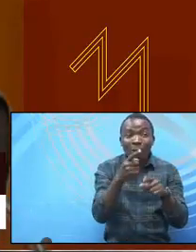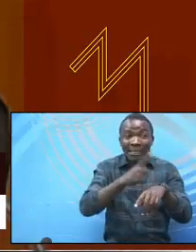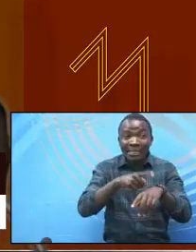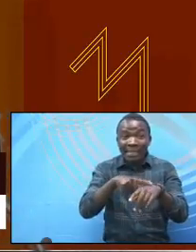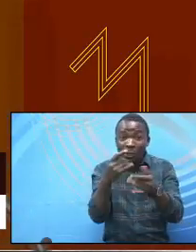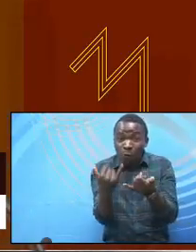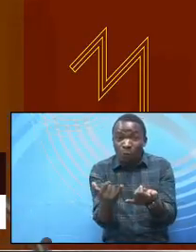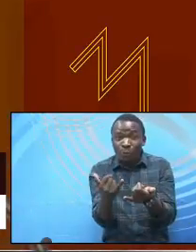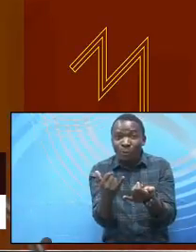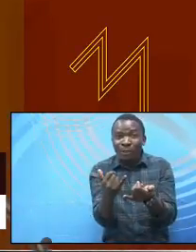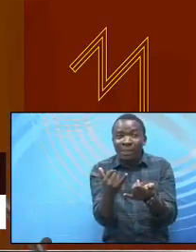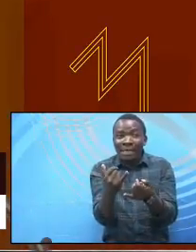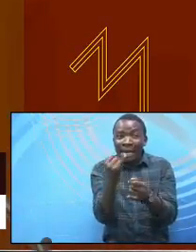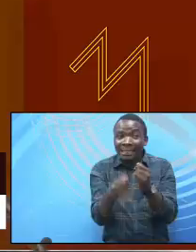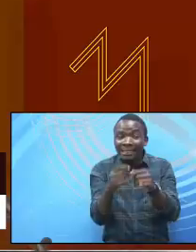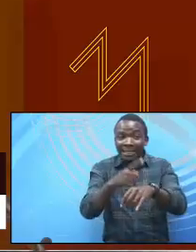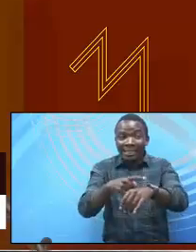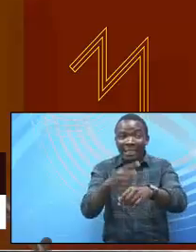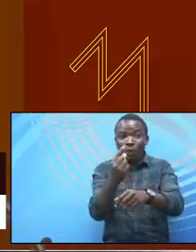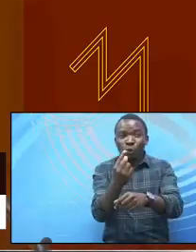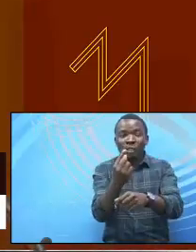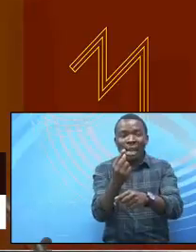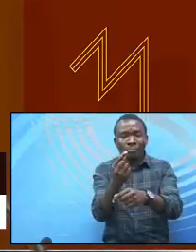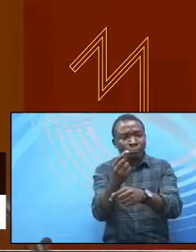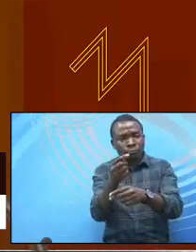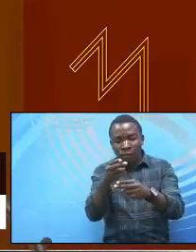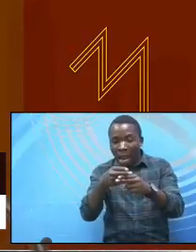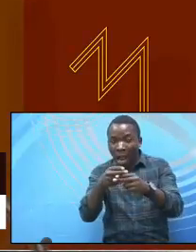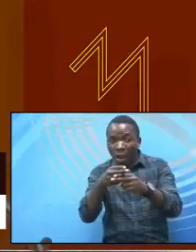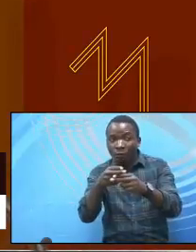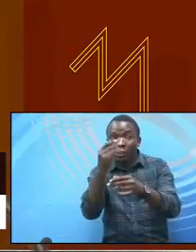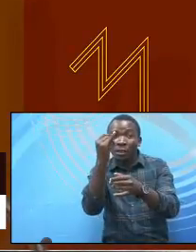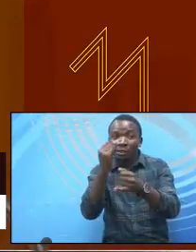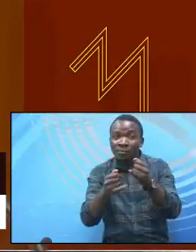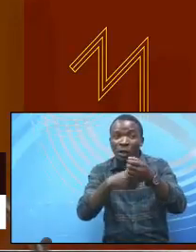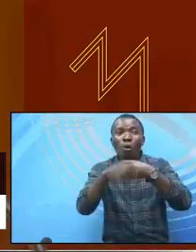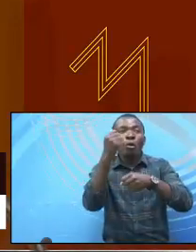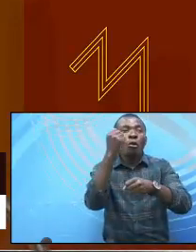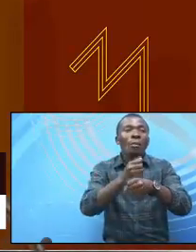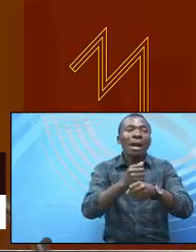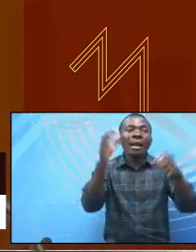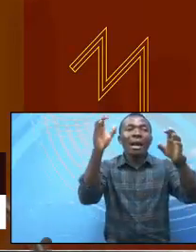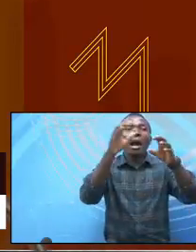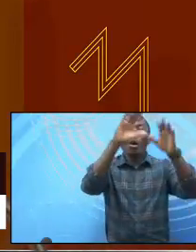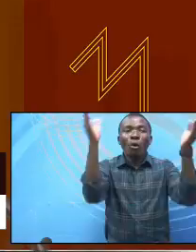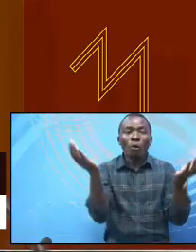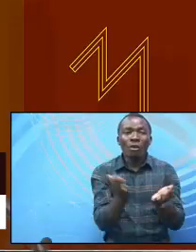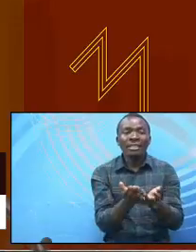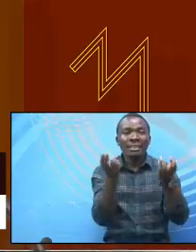turimo ndetse ntihashize igihe gito hagiye kugera hafi umwaka mu isi hadutse icyorezo cya